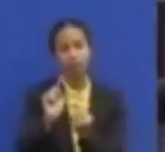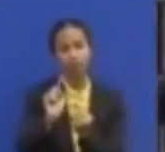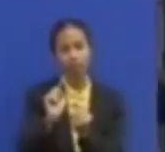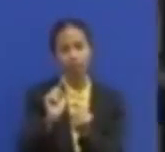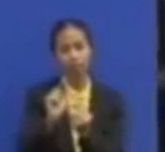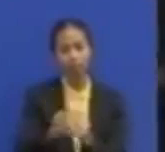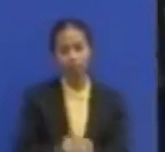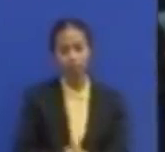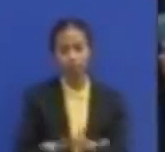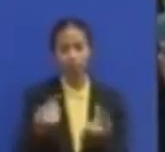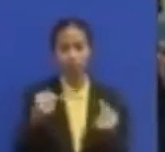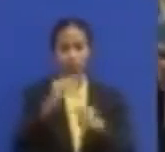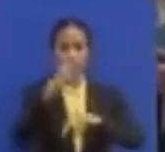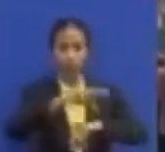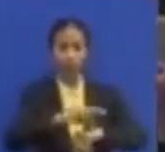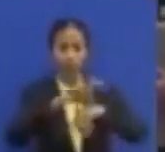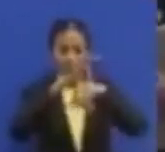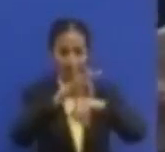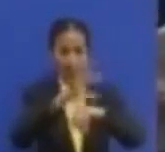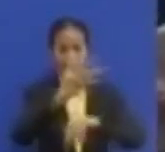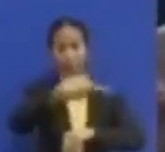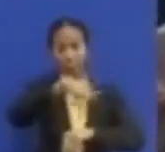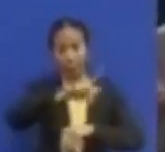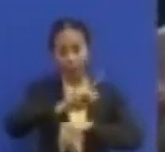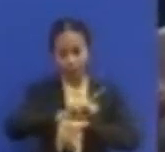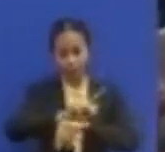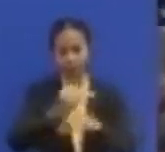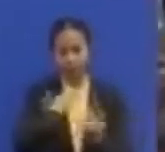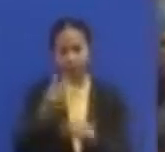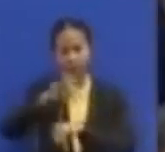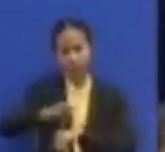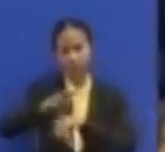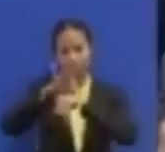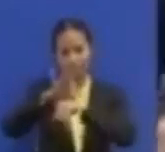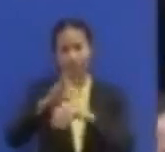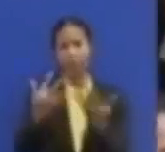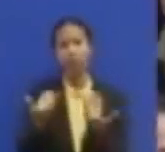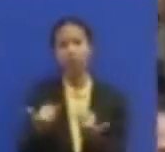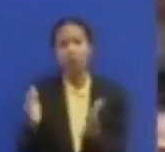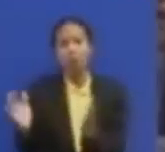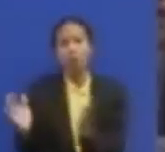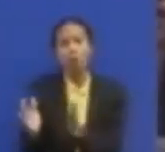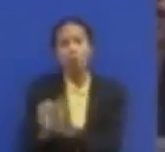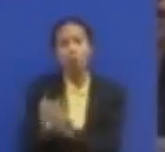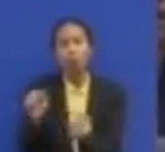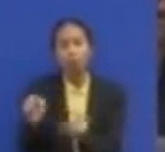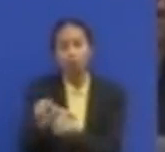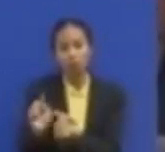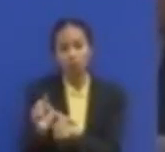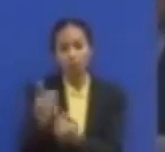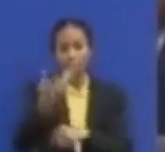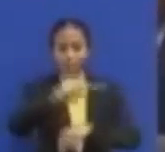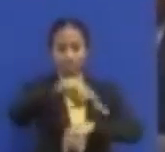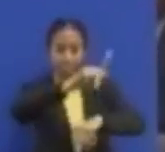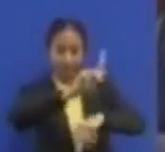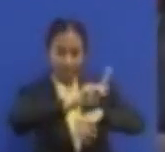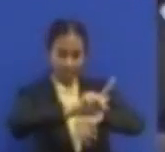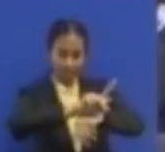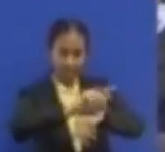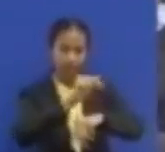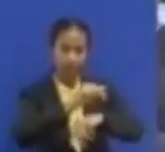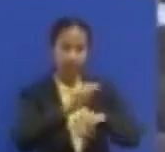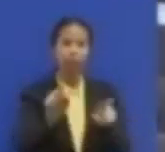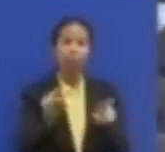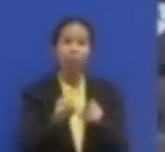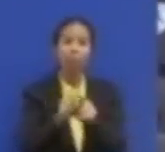งตำแหน่งประธานสภาผู้แทนราษฎรซึ่งตำแหน่งนี้ครับก็จะควบรวมกับตำแหน่งประธานรัฐสภาซึ่งถือว่าเป็นประมุขของฝ่